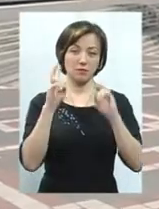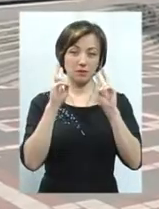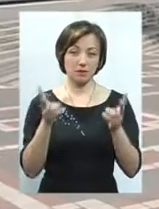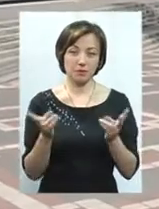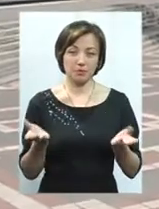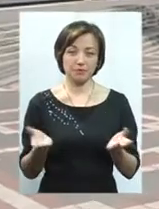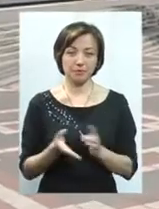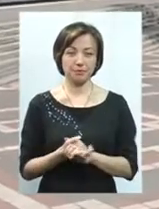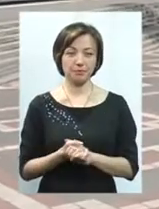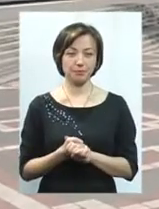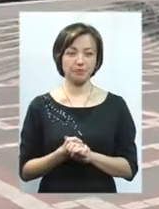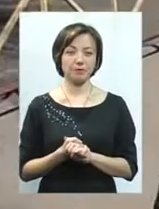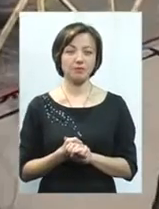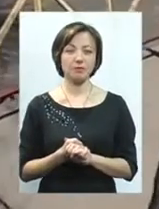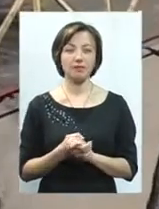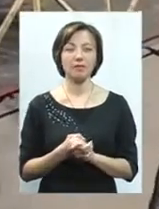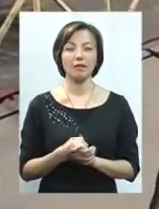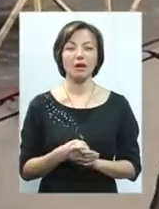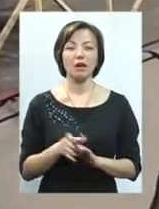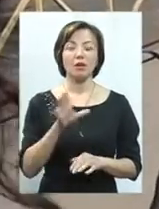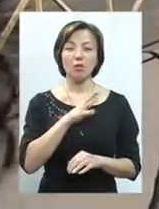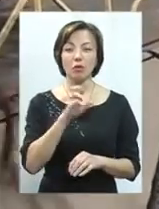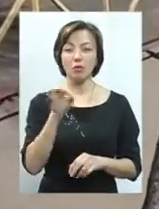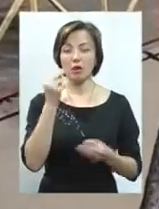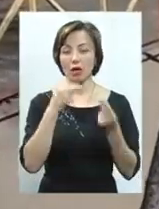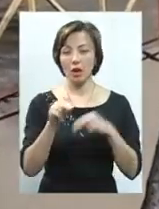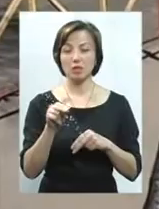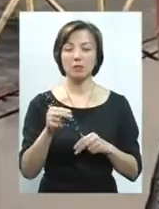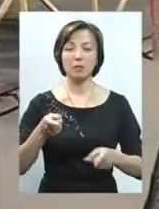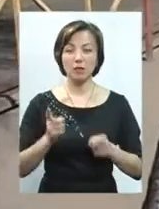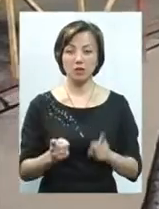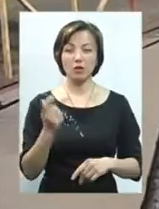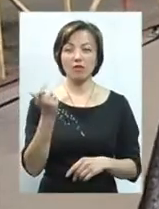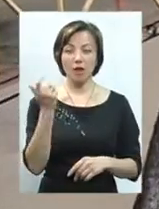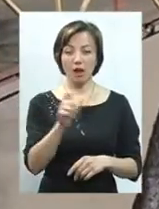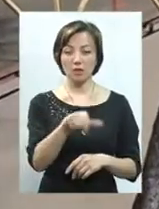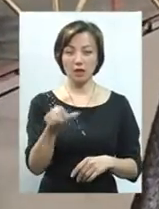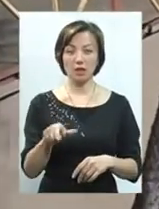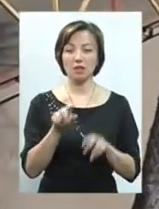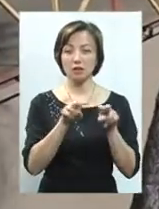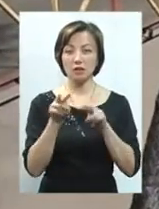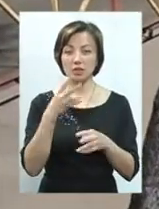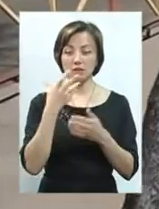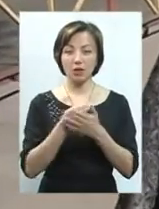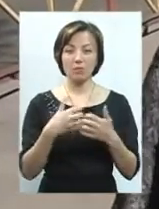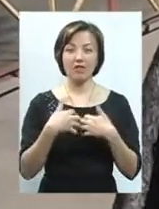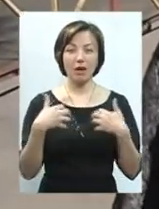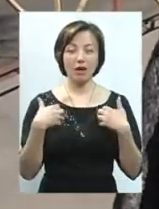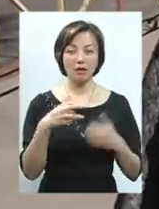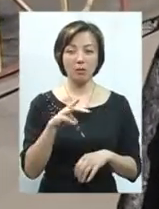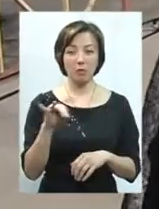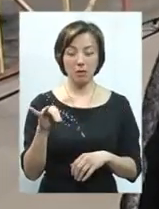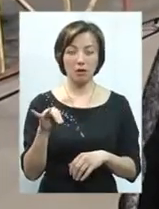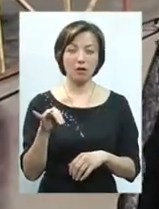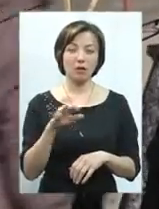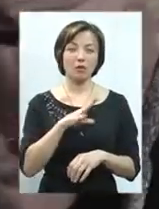ну, де є, там вигулюють. Ну, було б набагато краще, якби дійсно власники слідкували за своїми тваринками, було